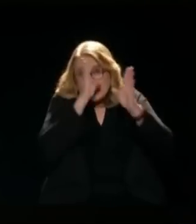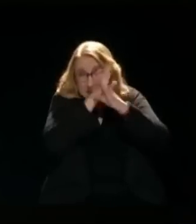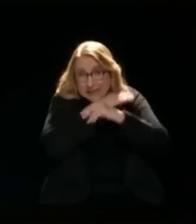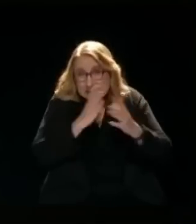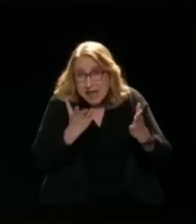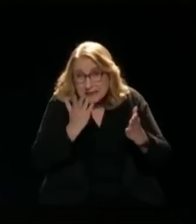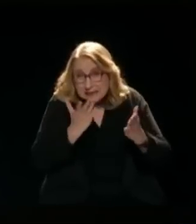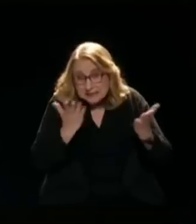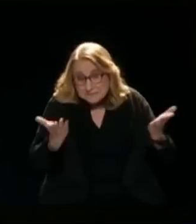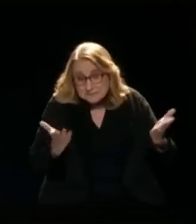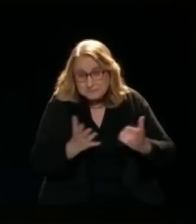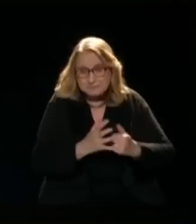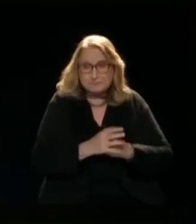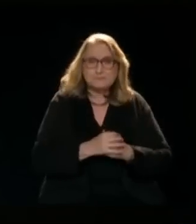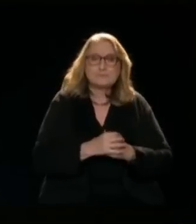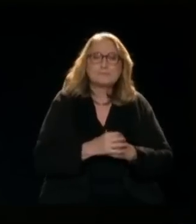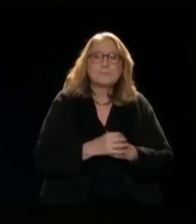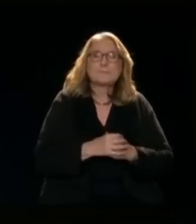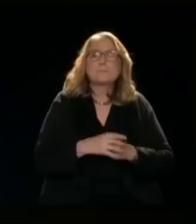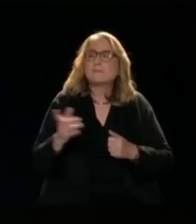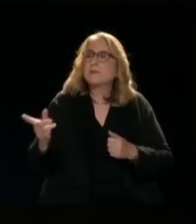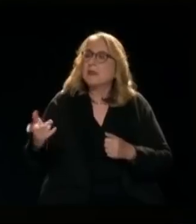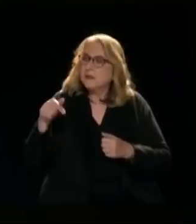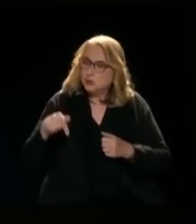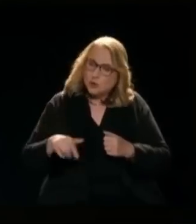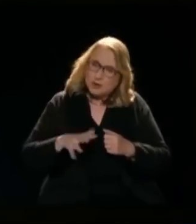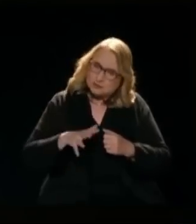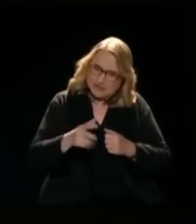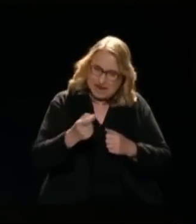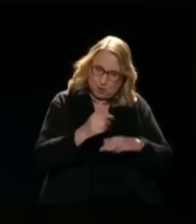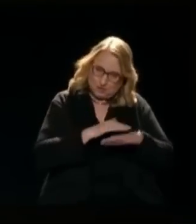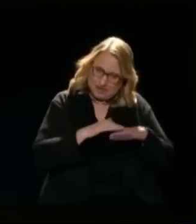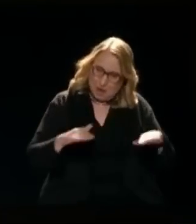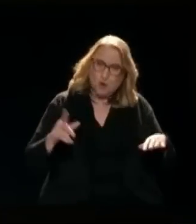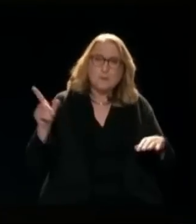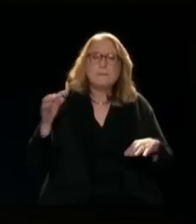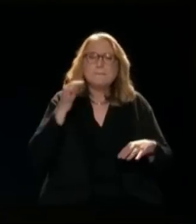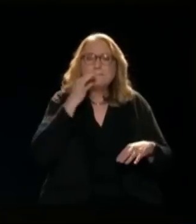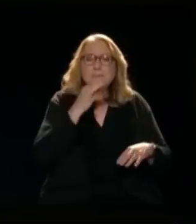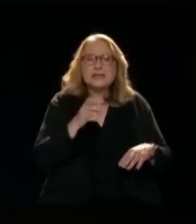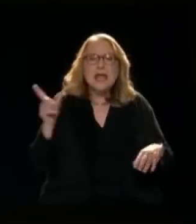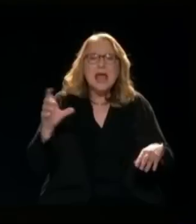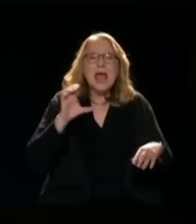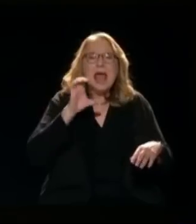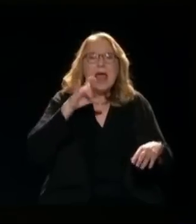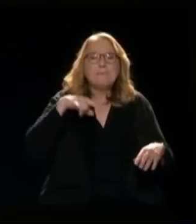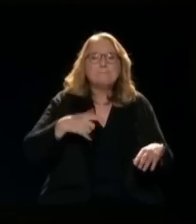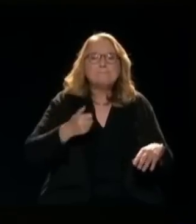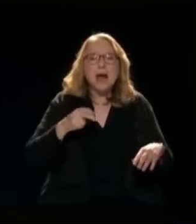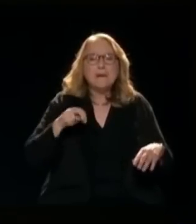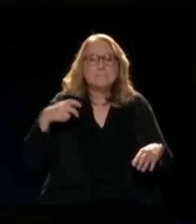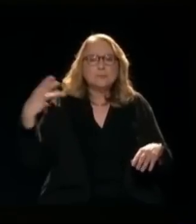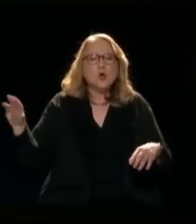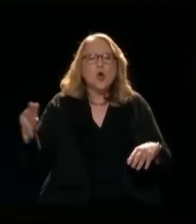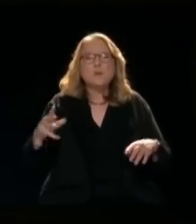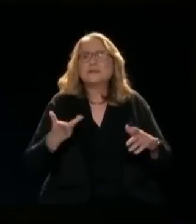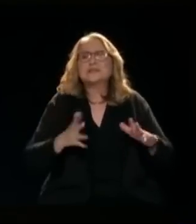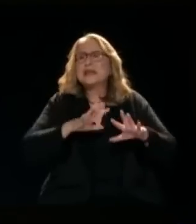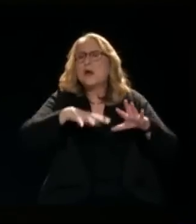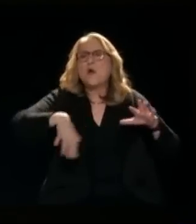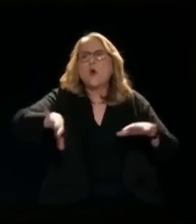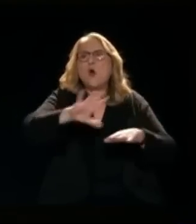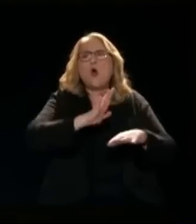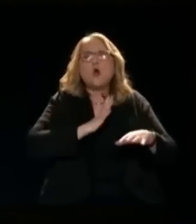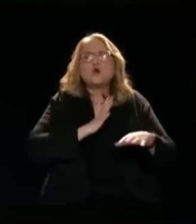ότι ο κόσμος θα στηρίξει το ΕΠΑΜ. Τώρα που δεν ακούει κάθε μέρα για μνημόνια, τώρα που δεν βλέπει τους δανειστές